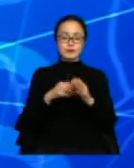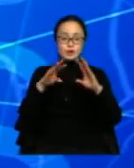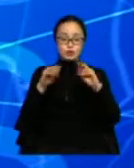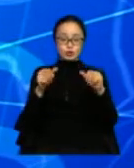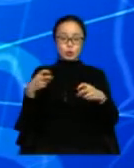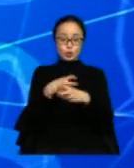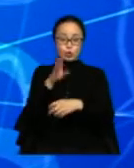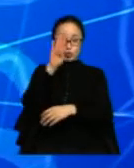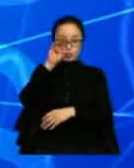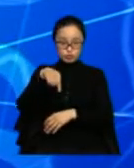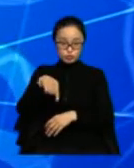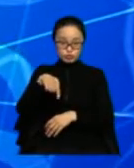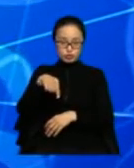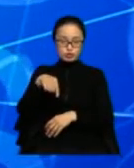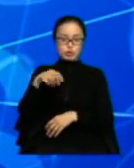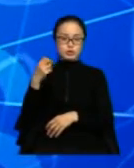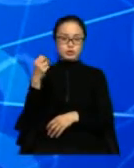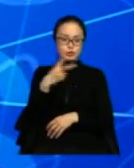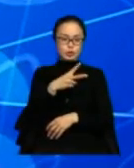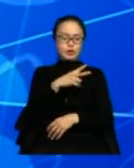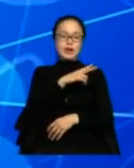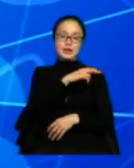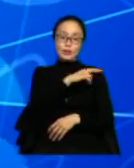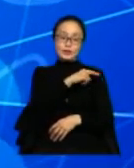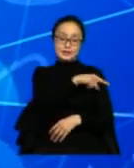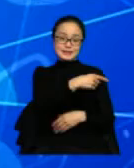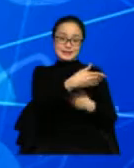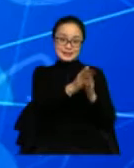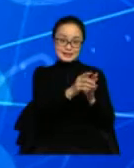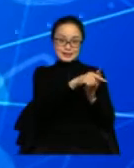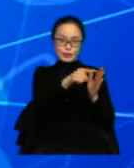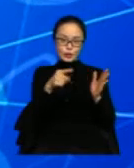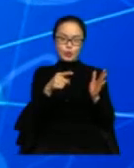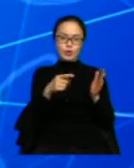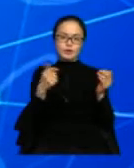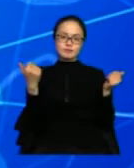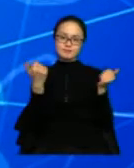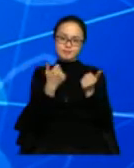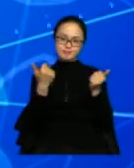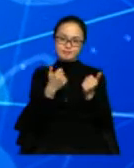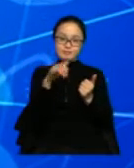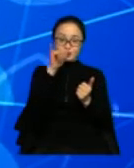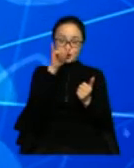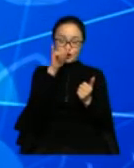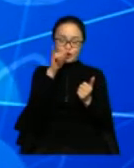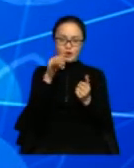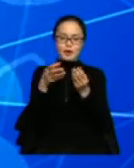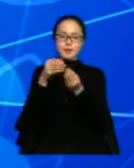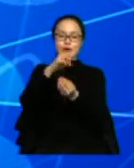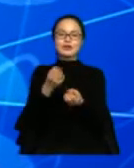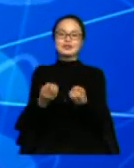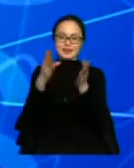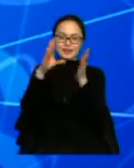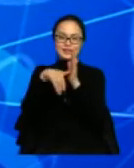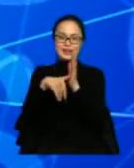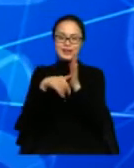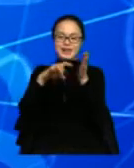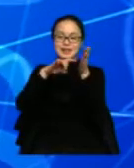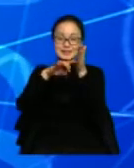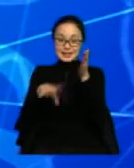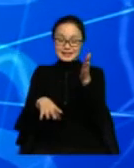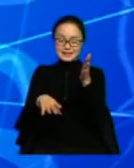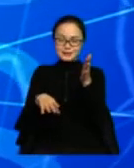국토교통부와 전현희 의원실에선 민간 사업자가 운영하는 고속도로에서도 명절에 통행료를 감면해주는 내용을 골자로